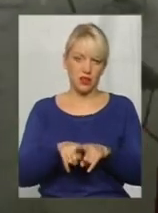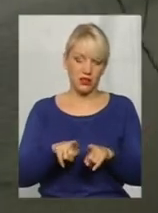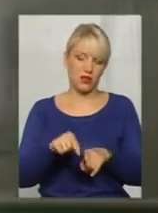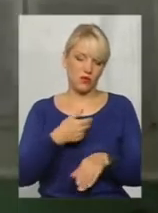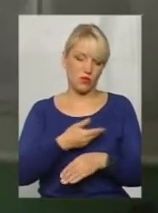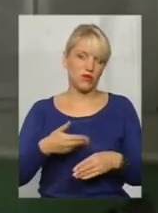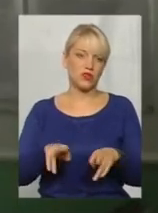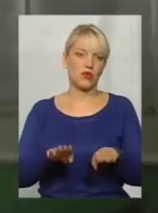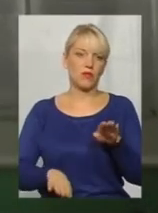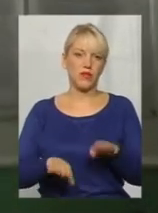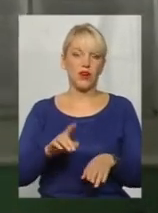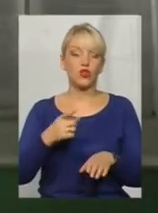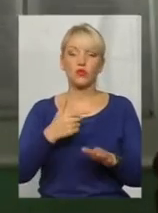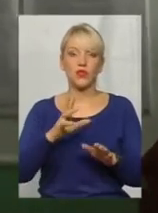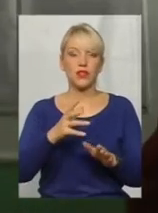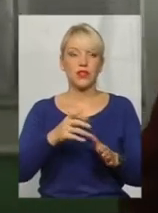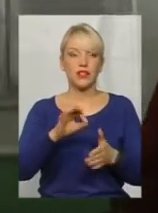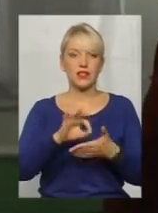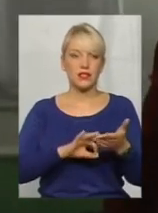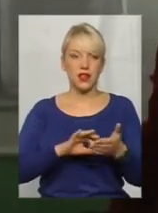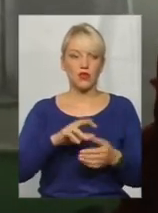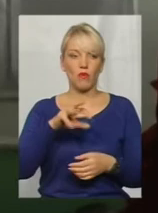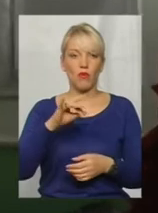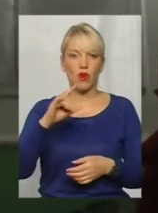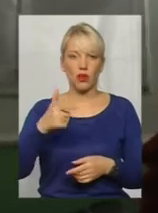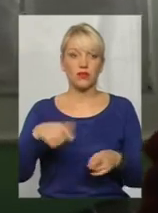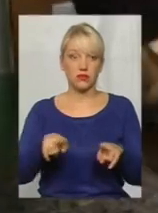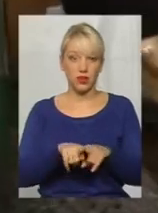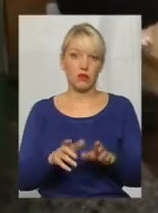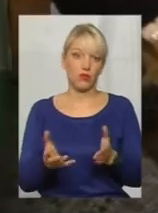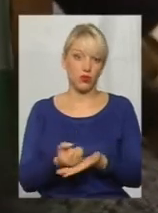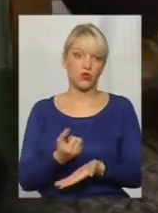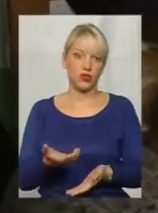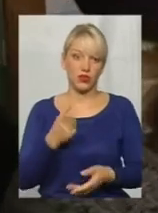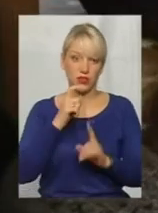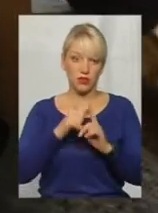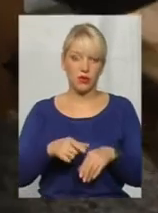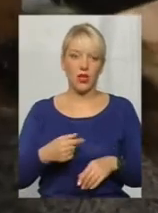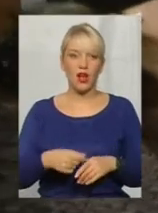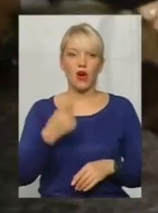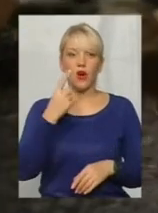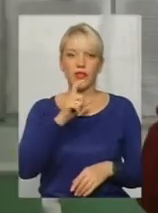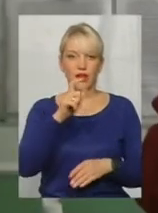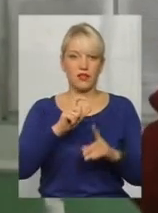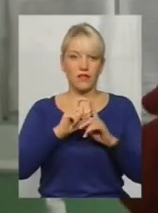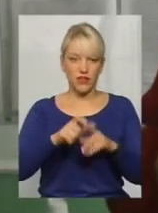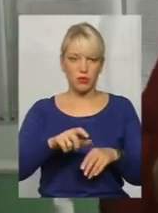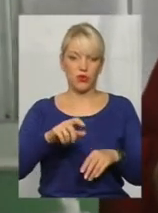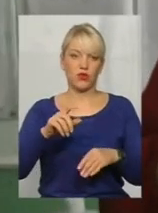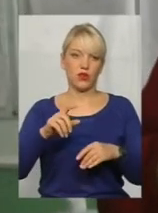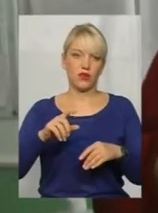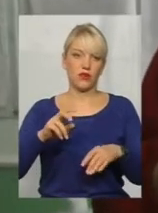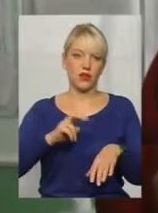його в реанімацію забрали під морг? Скажіть, будь ласка. Бо так получилося. А одна з відповідей лікаря взагалі шокувала родичів